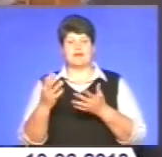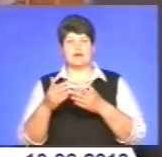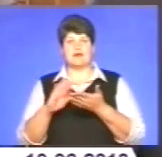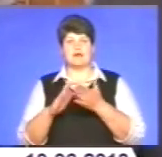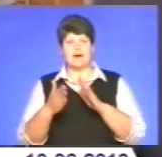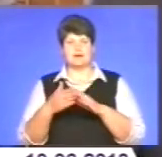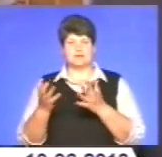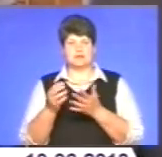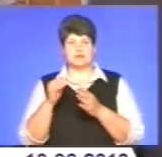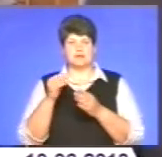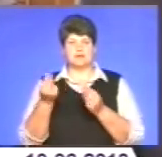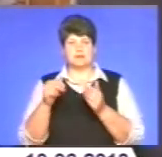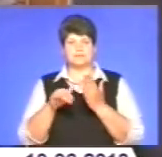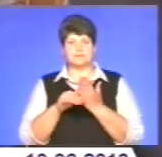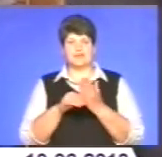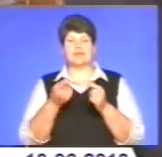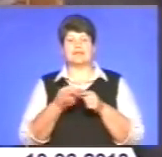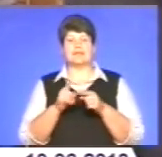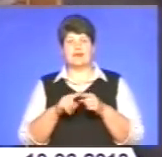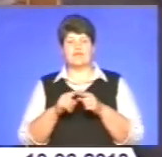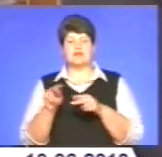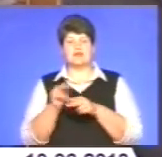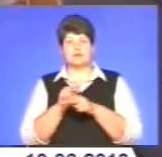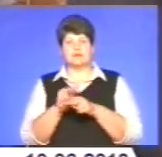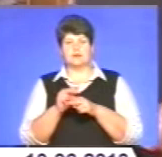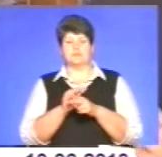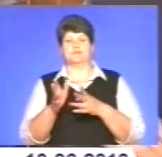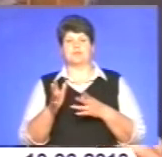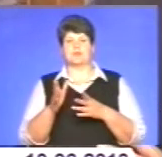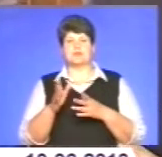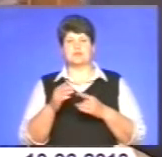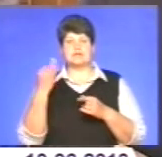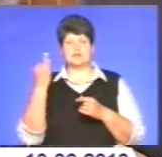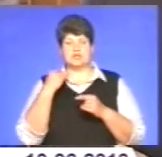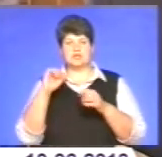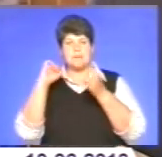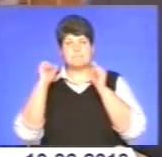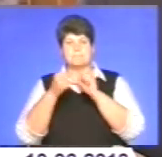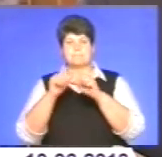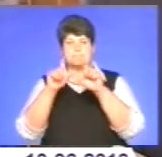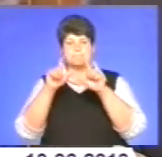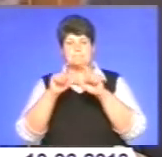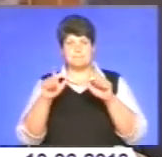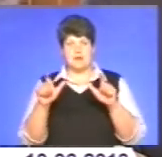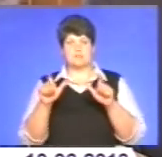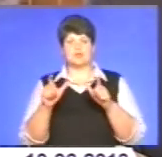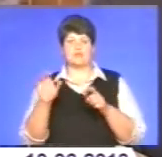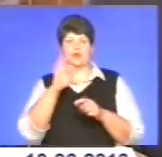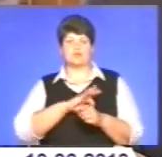регіони, де в реставрації історичних і культурних пам'яток використовуються не тільки державні кошти, а й